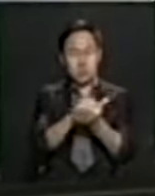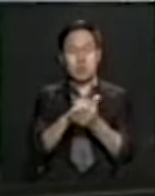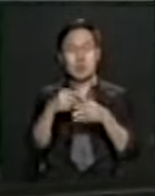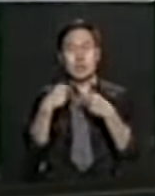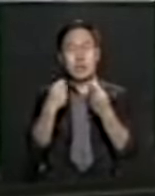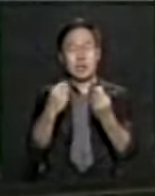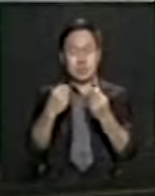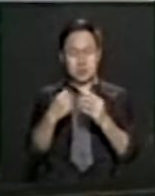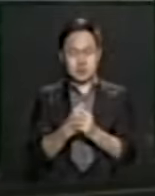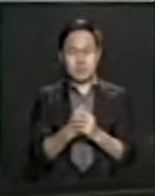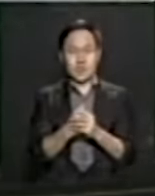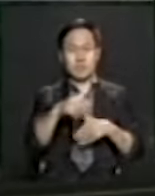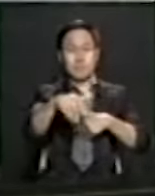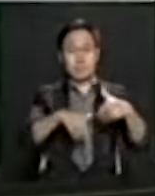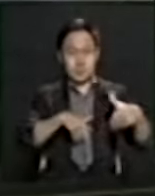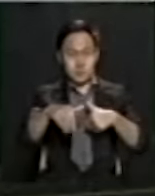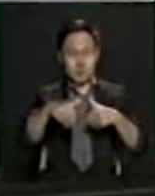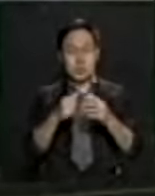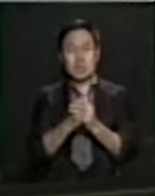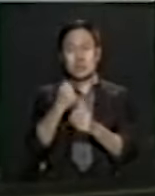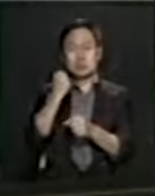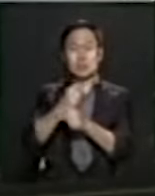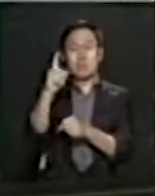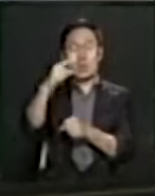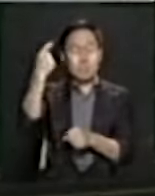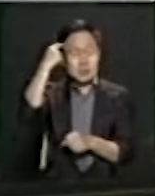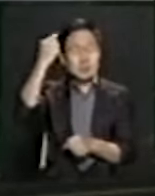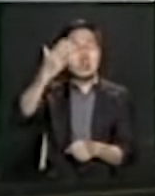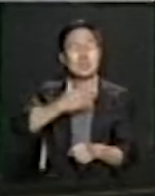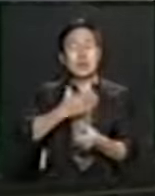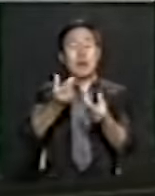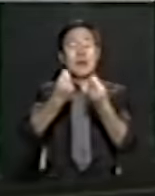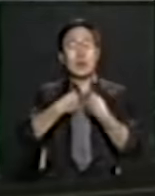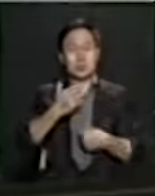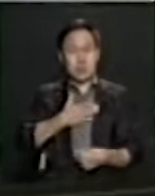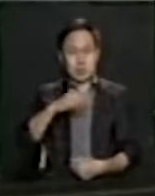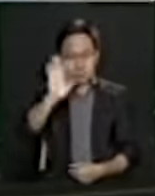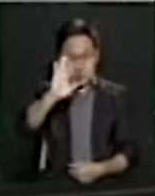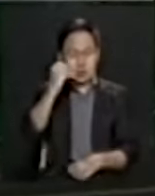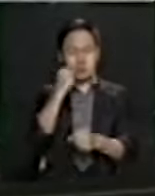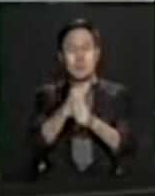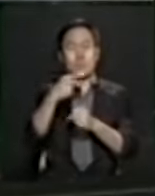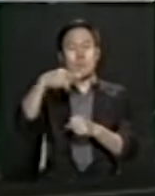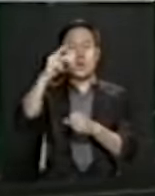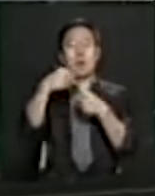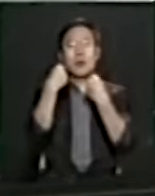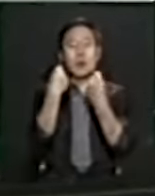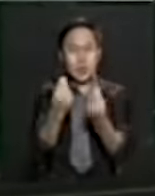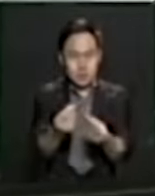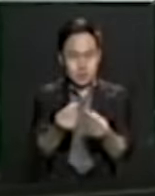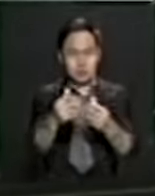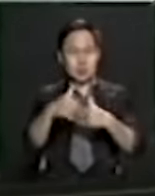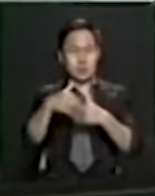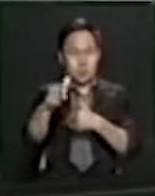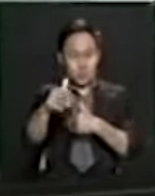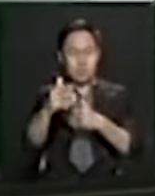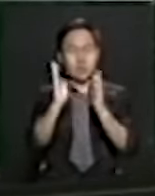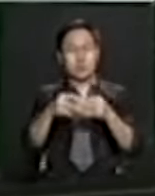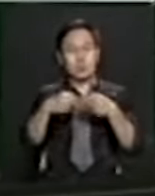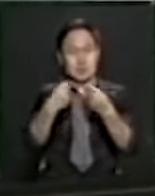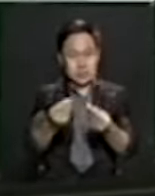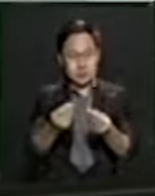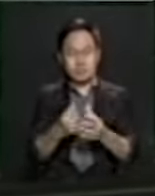above self หมายความว่าเราทำอะไรก็ตามเนี่ยไม่หวังผลตอบแทนเลย ครับ อันนี้ก็สิ่งที่โรตารี่ทำอยู่ทุกวันนี ้ครับ และอย่าง